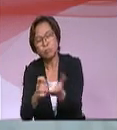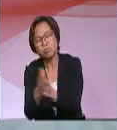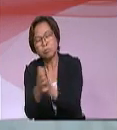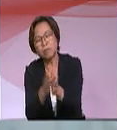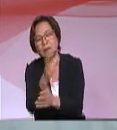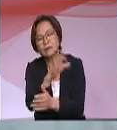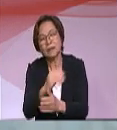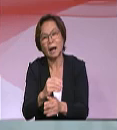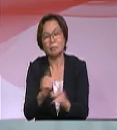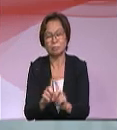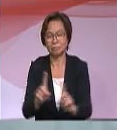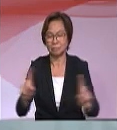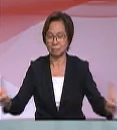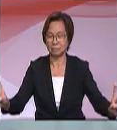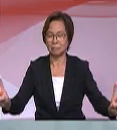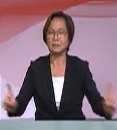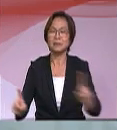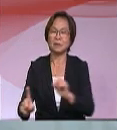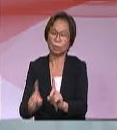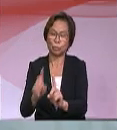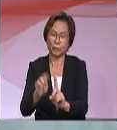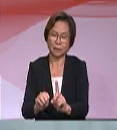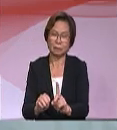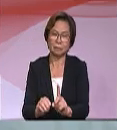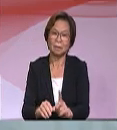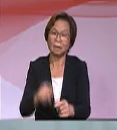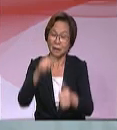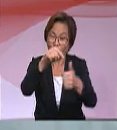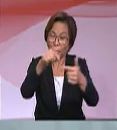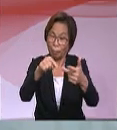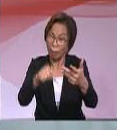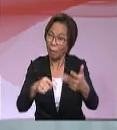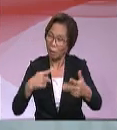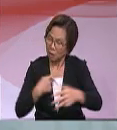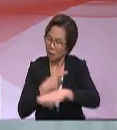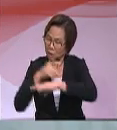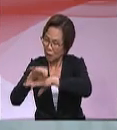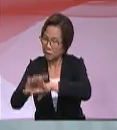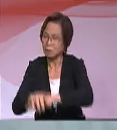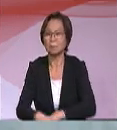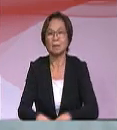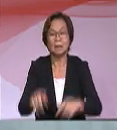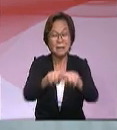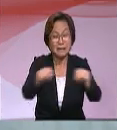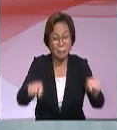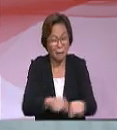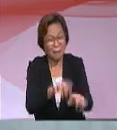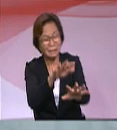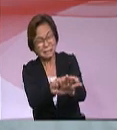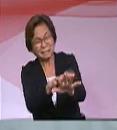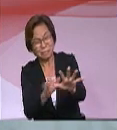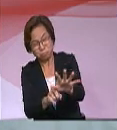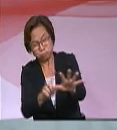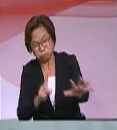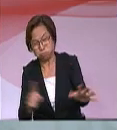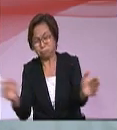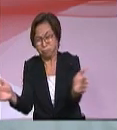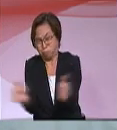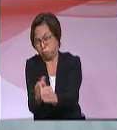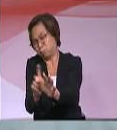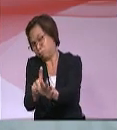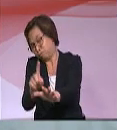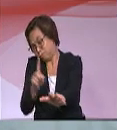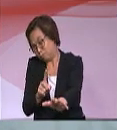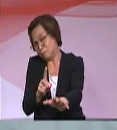dan amalkan penjarakan sekurang-kurangnya 1 meter. Inilah nasihat kita. Elakkan kawasan yang sesak, elakkan kawasan yang